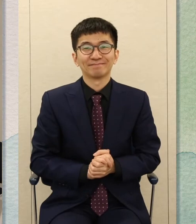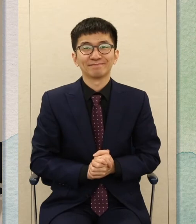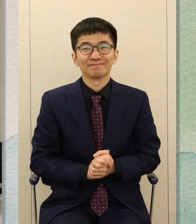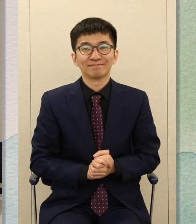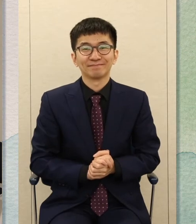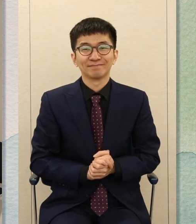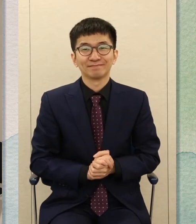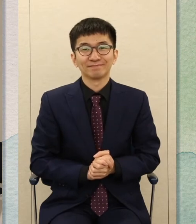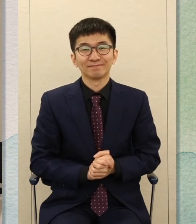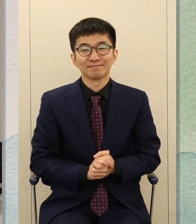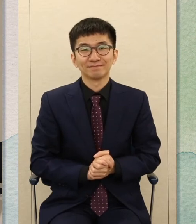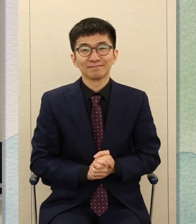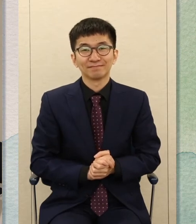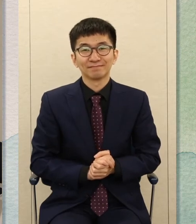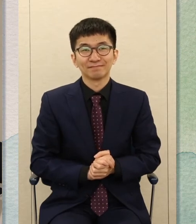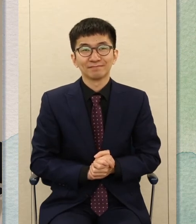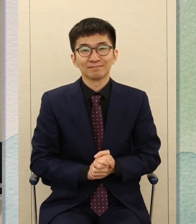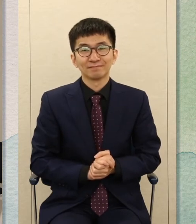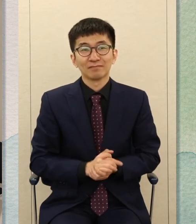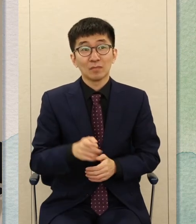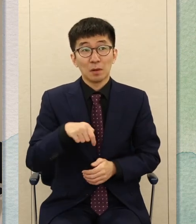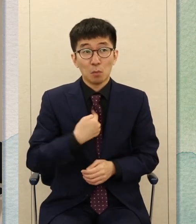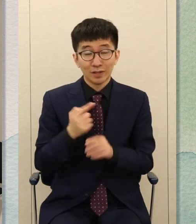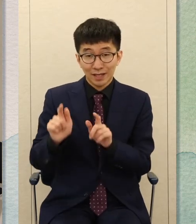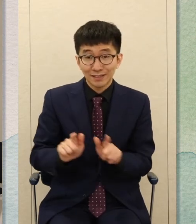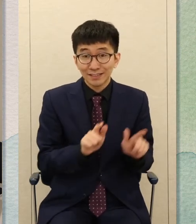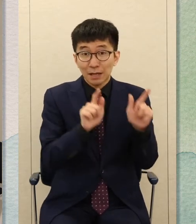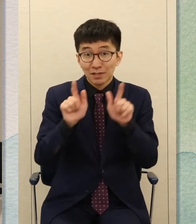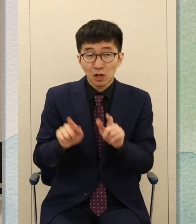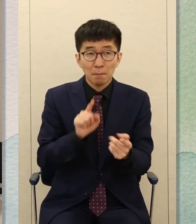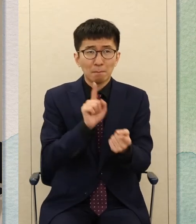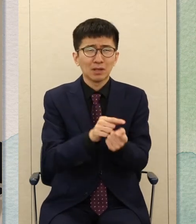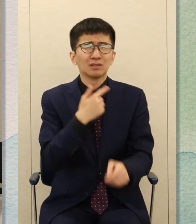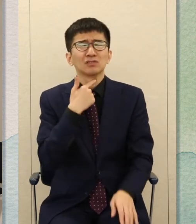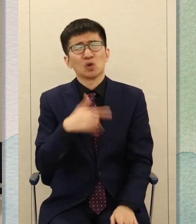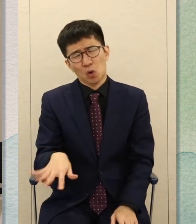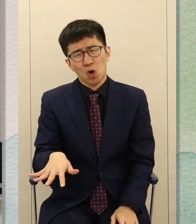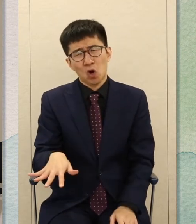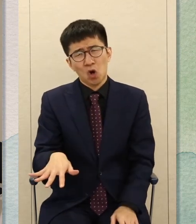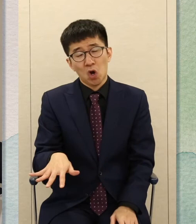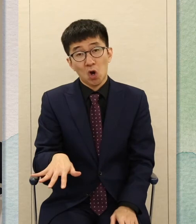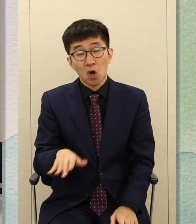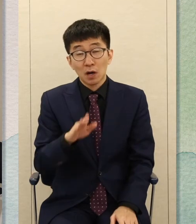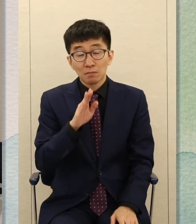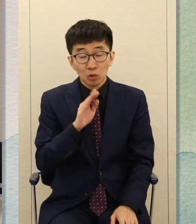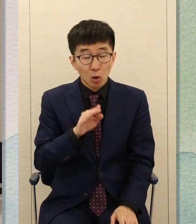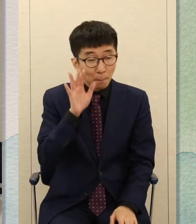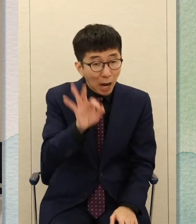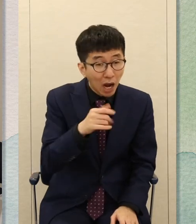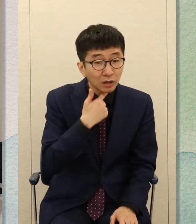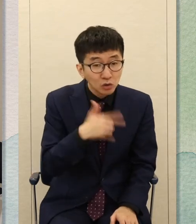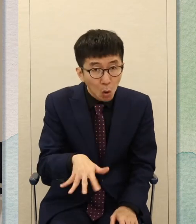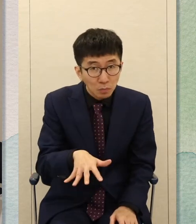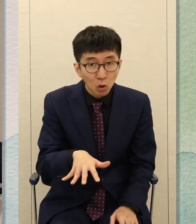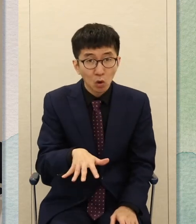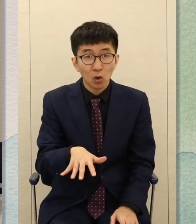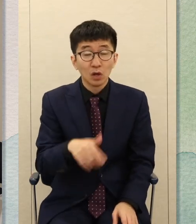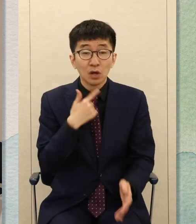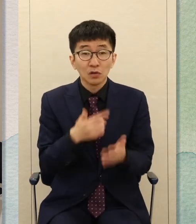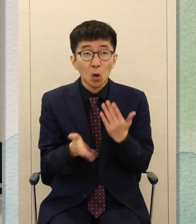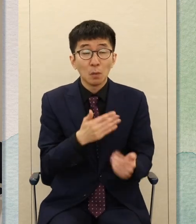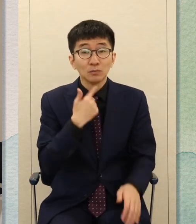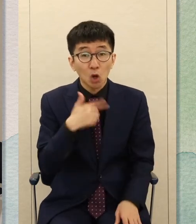들고요. 그 다음에 자기 삶에서 만나지 못할 경험을 하는 독자, 예, 자기 경험이 점점점 확장되는